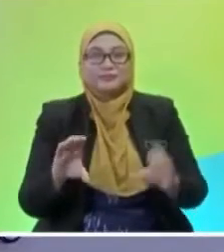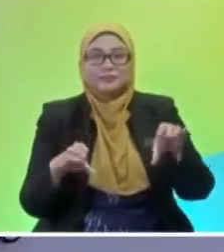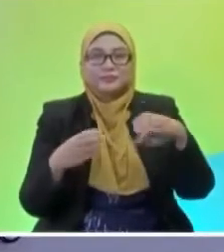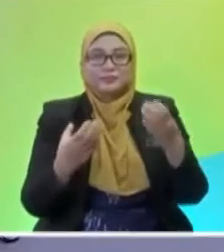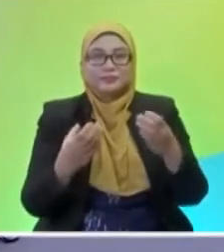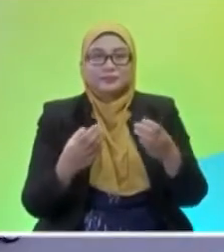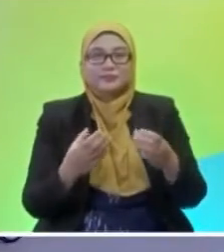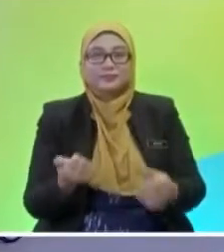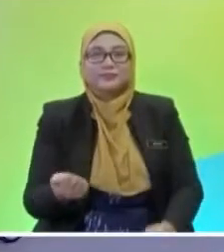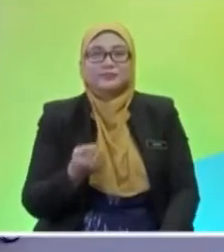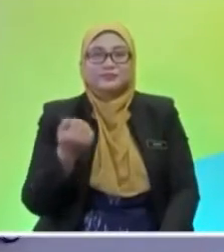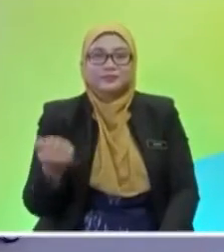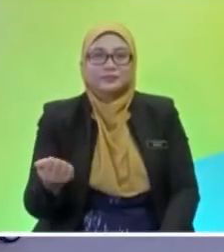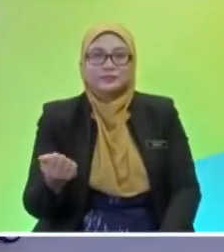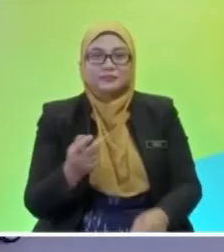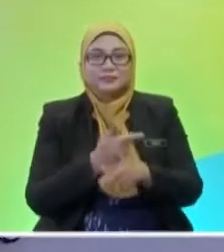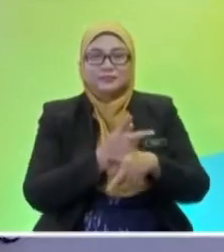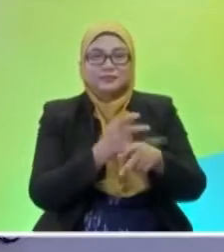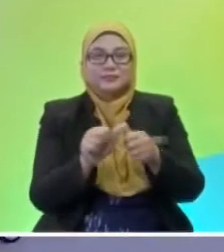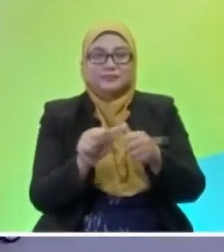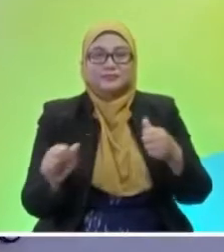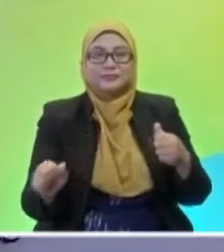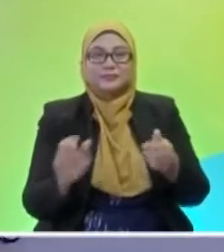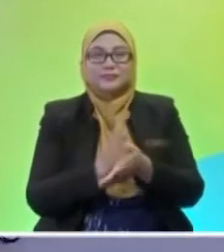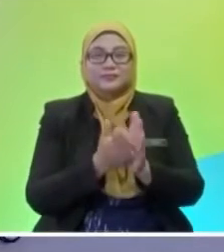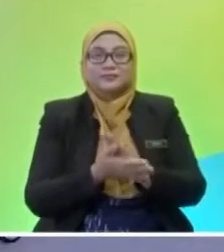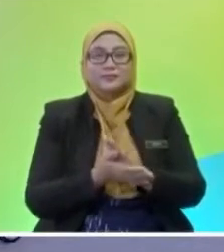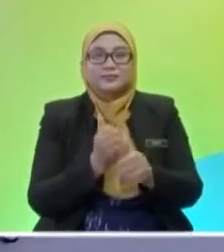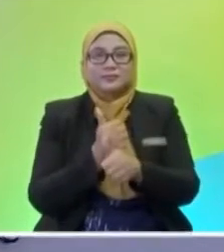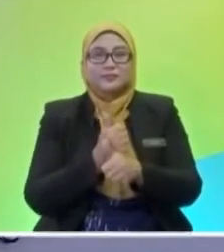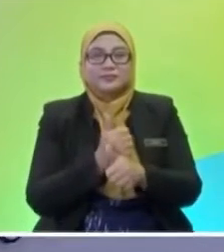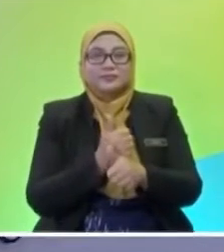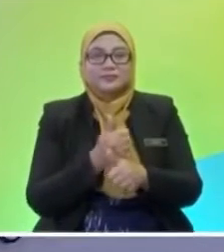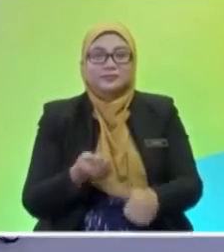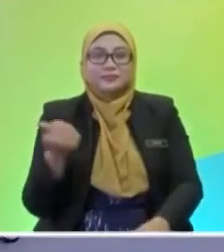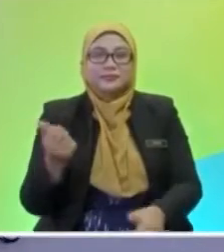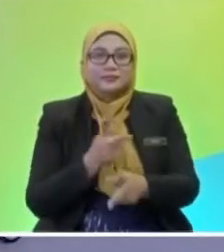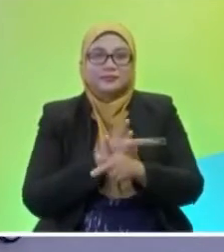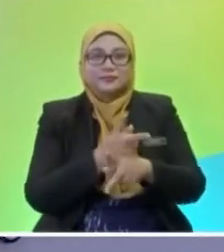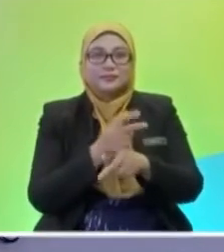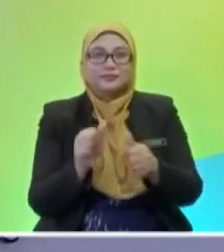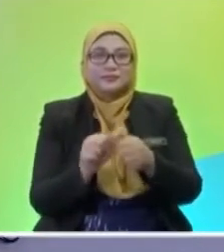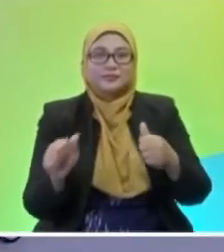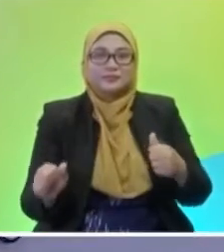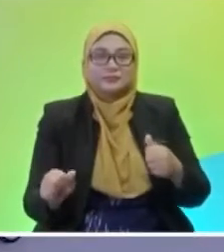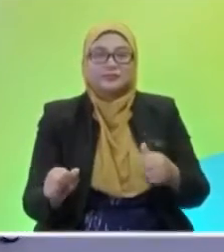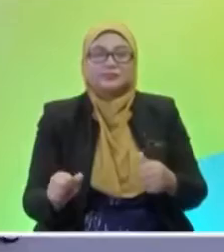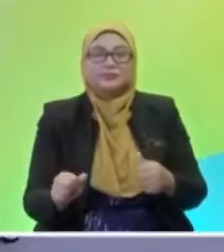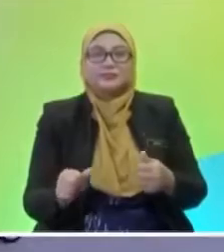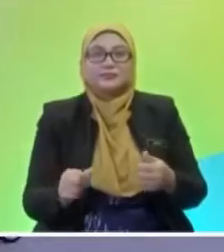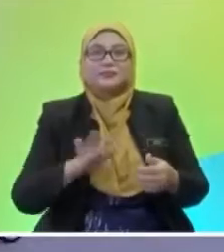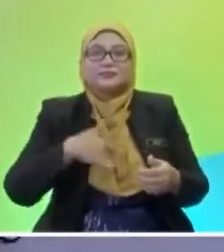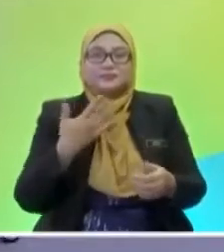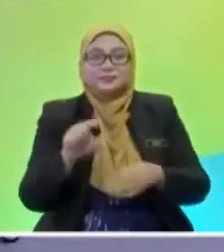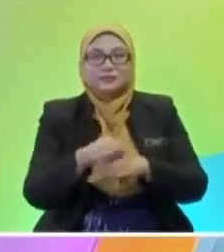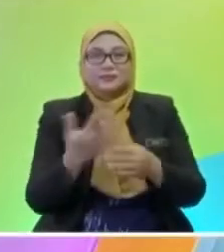alat kawalan jauh, betul? Ya, betul. Okey, jadi alat kawalan jauh tu kalau Syafiqah rasa dia menggunakan komponen apa yang ada dalam elemen